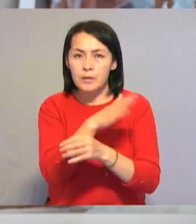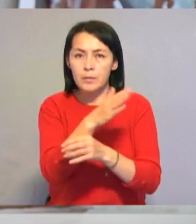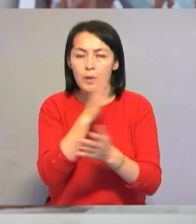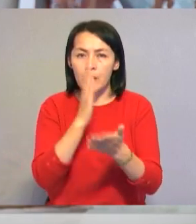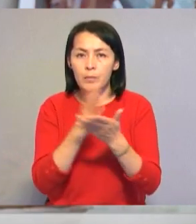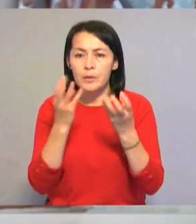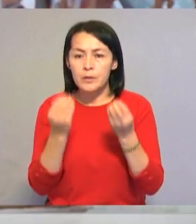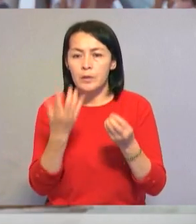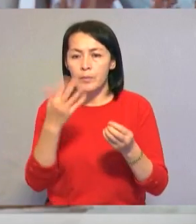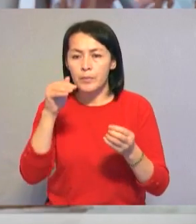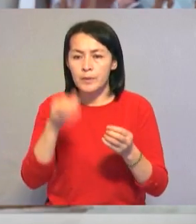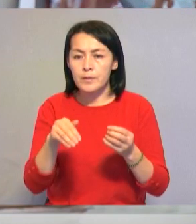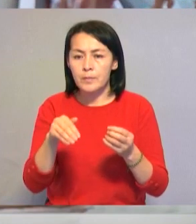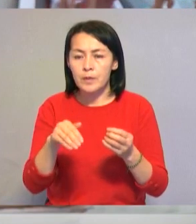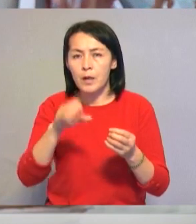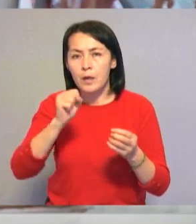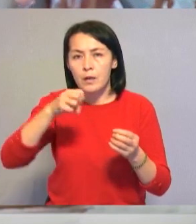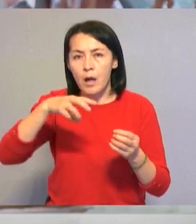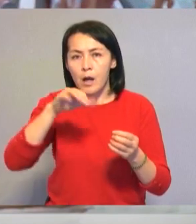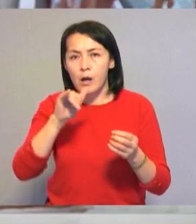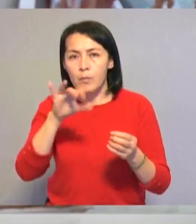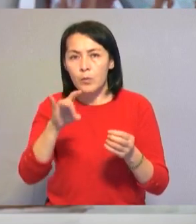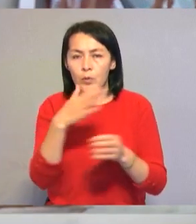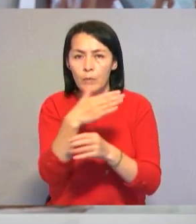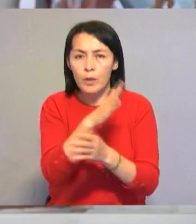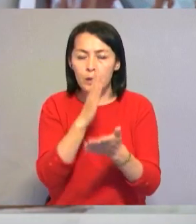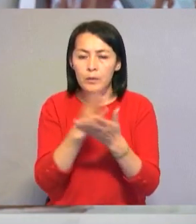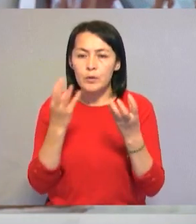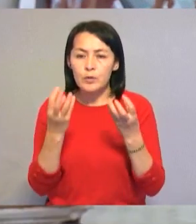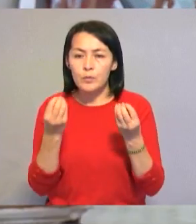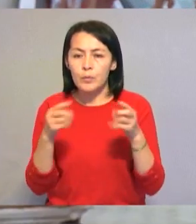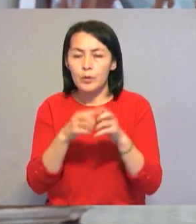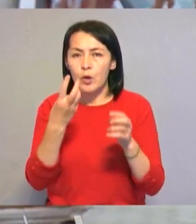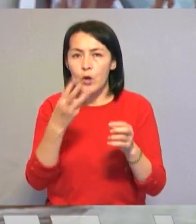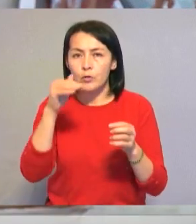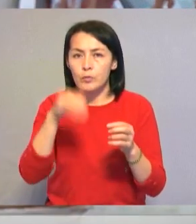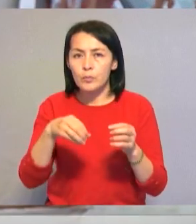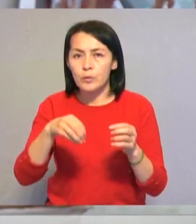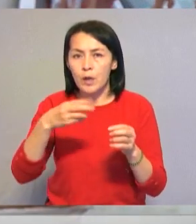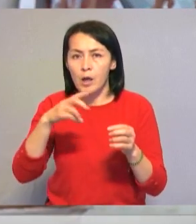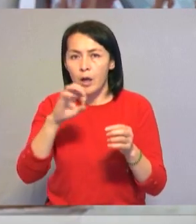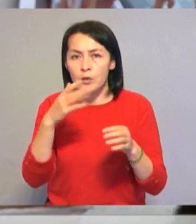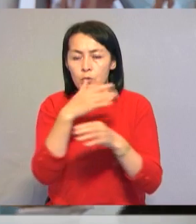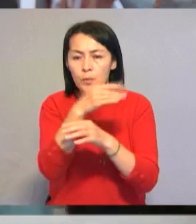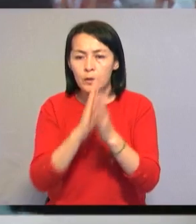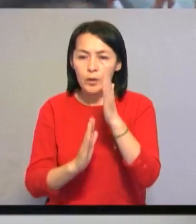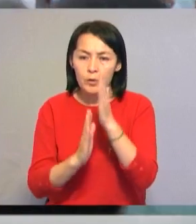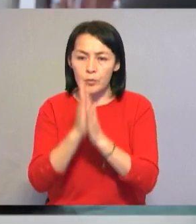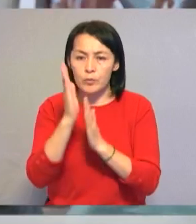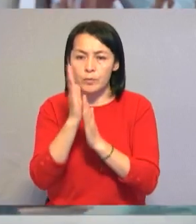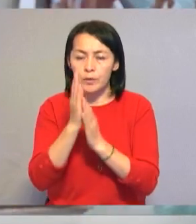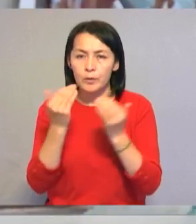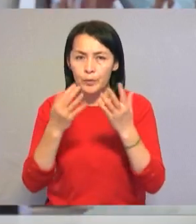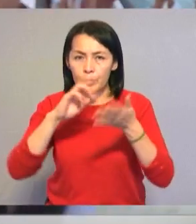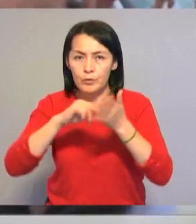және 5 мың амур балықтары, сондай-ақ 3 мыңдай талсулы балықтарын өсіріп жатырмыз.